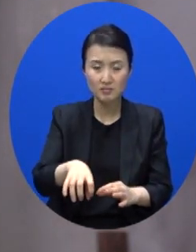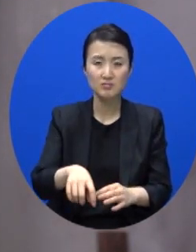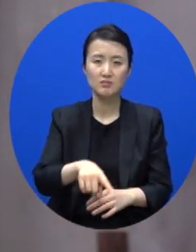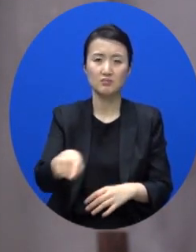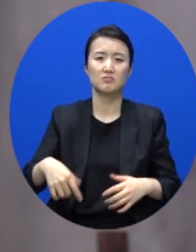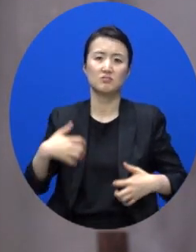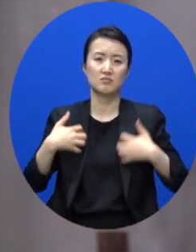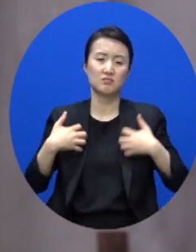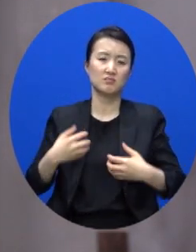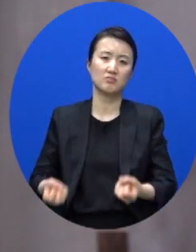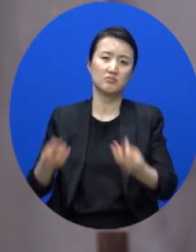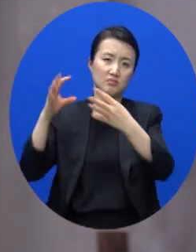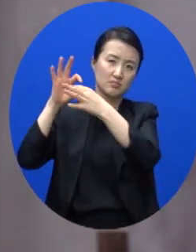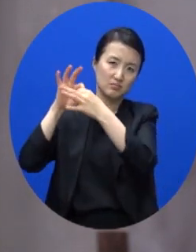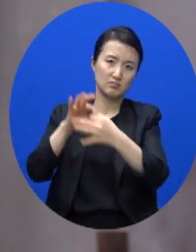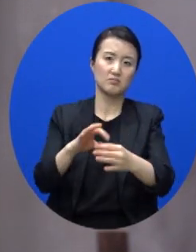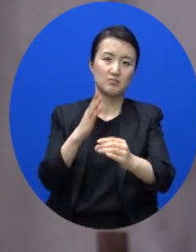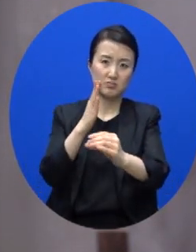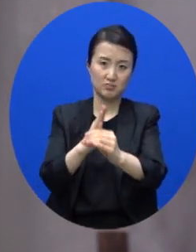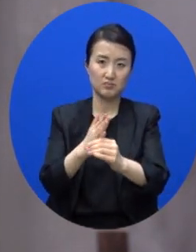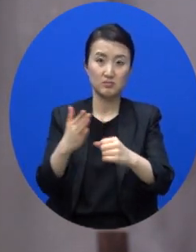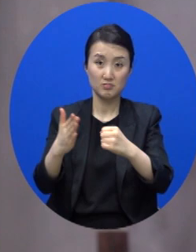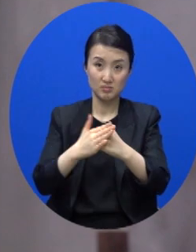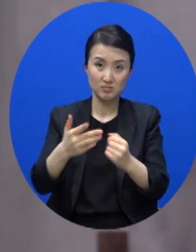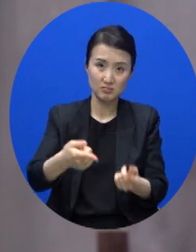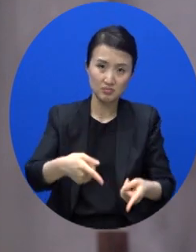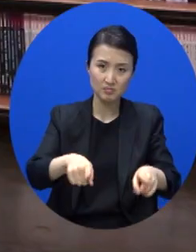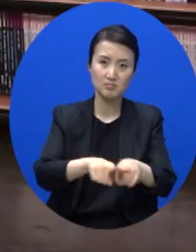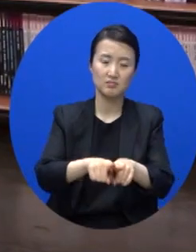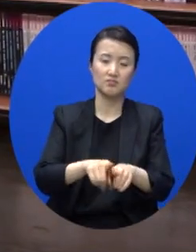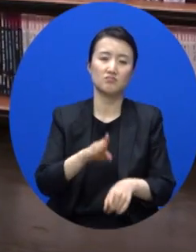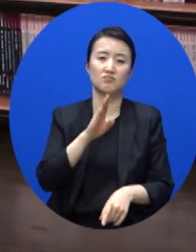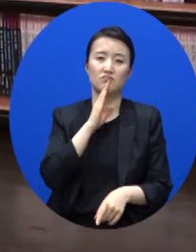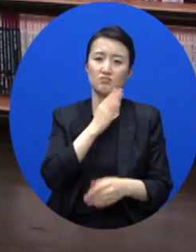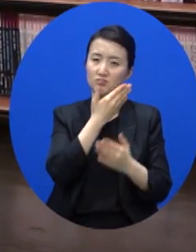것은 정말 중요합니다.